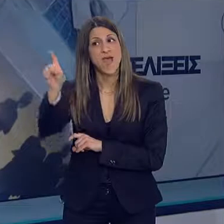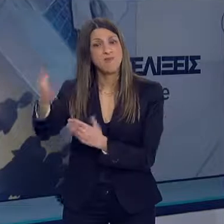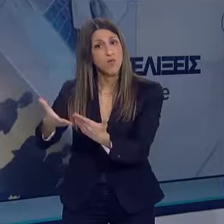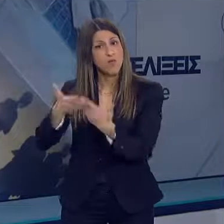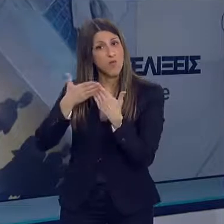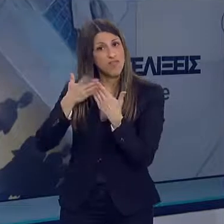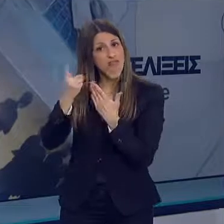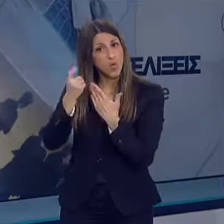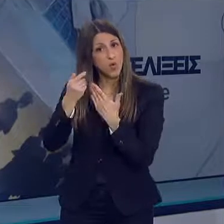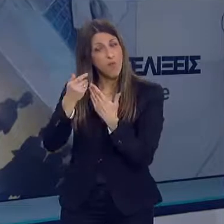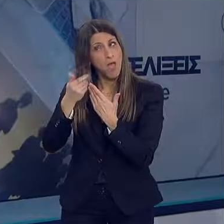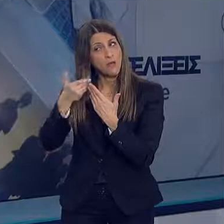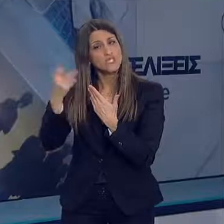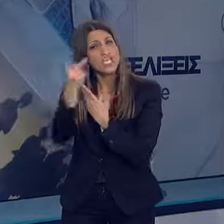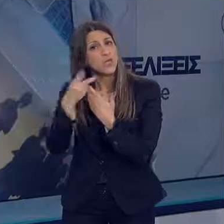οικονομίας?